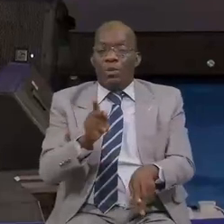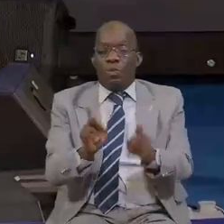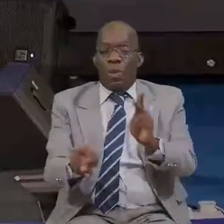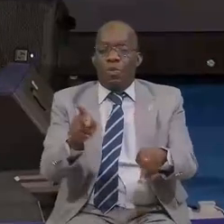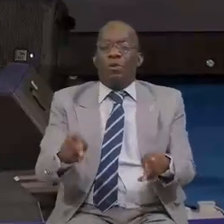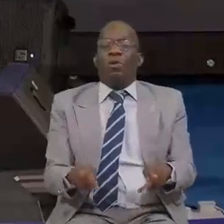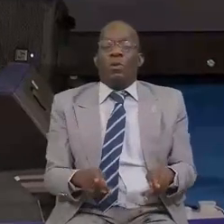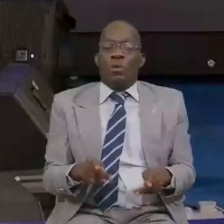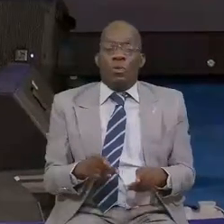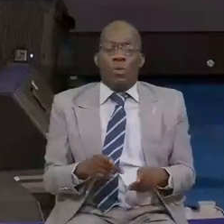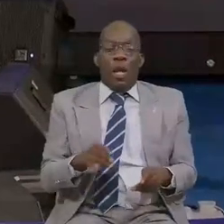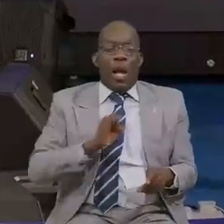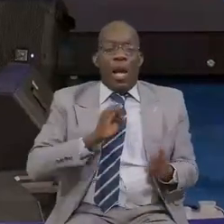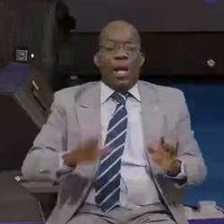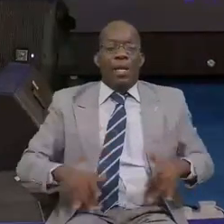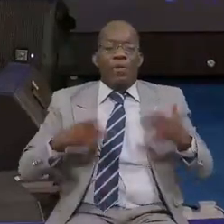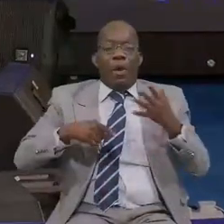Au milieu du peuple de Dieu,